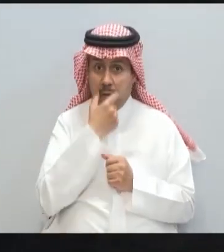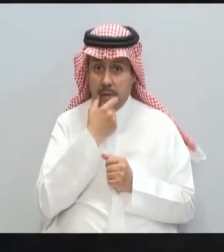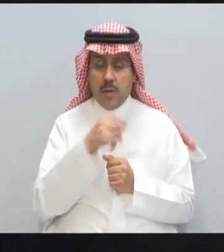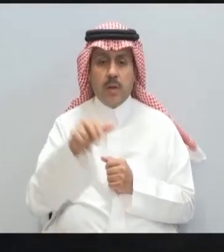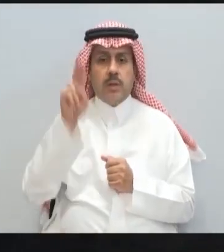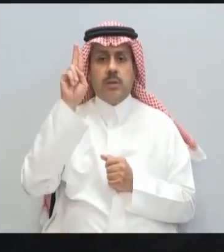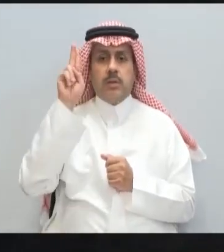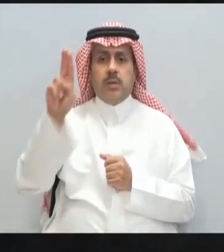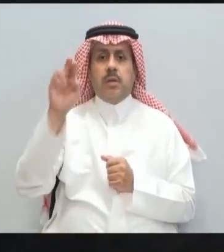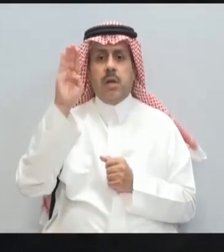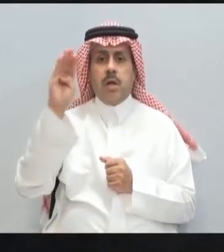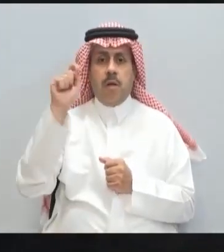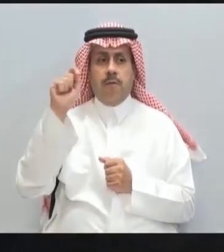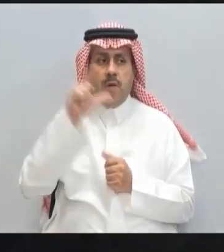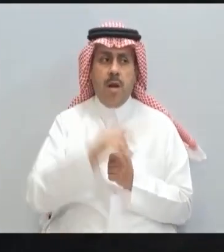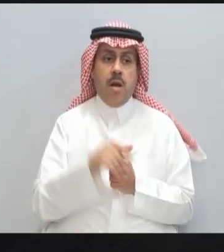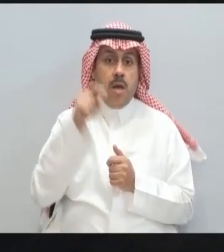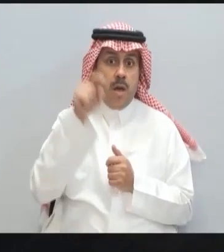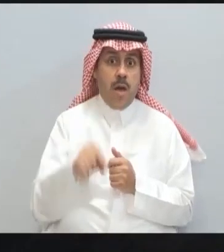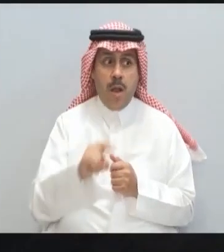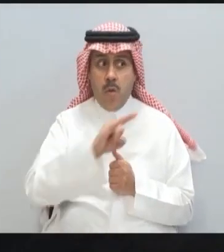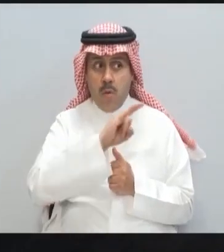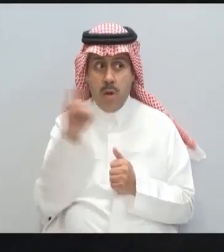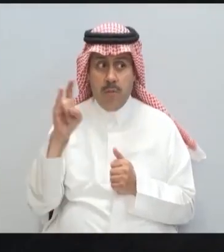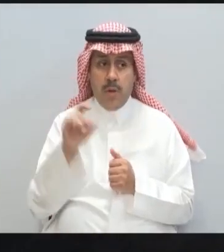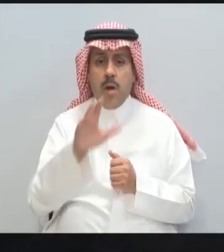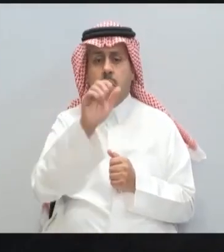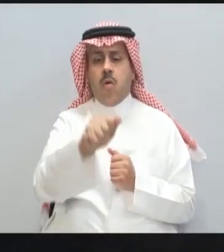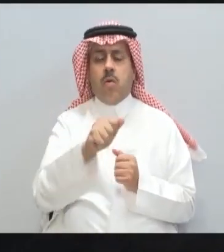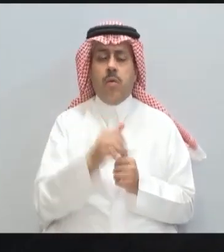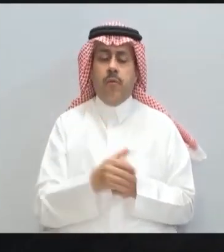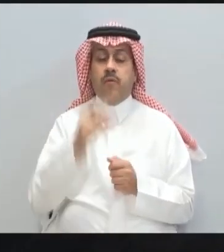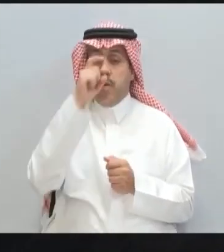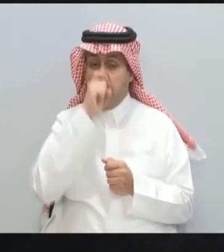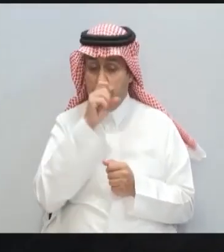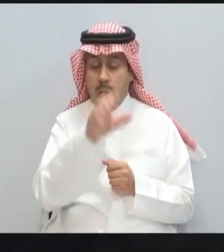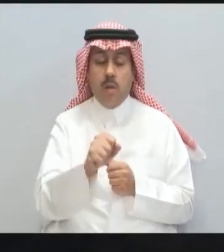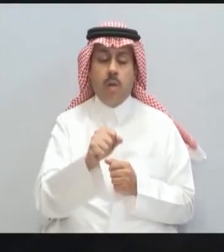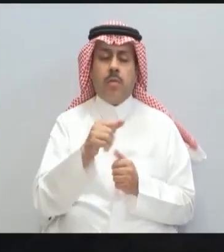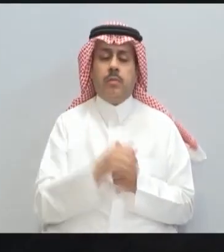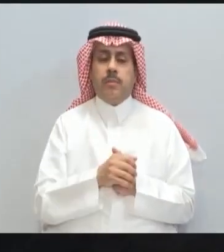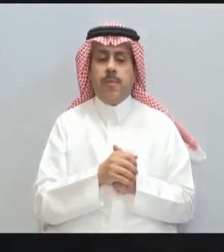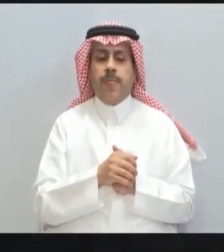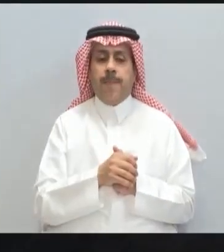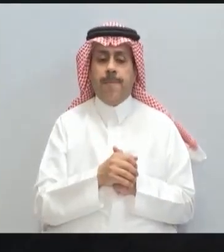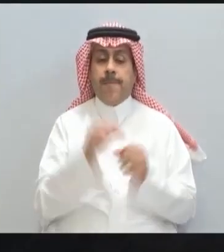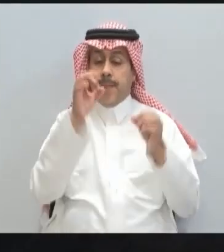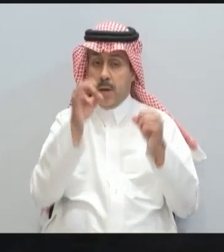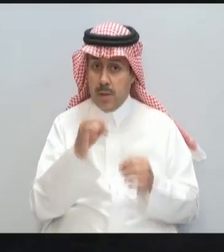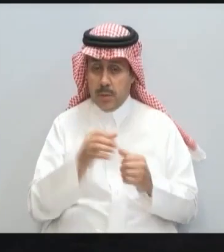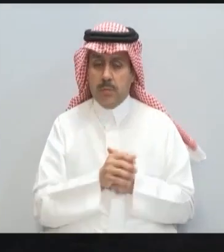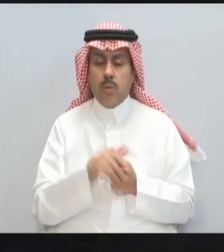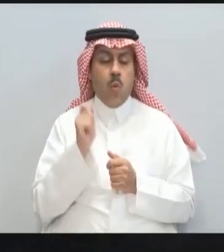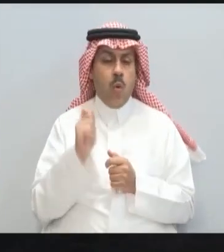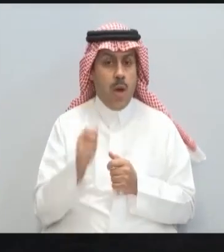تكفل لهؤلاء مخالفين حقوقهم فينبغي ان ناخذ بهذه الايات الكريمات